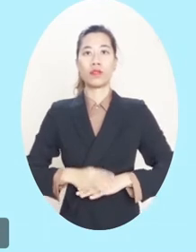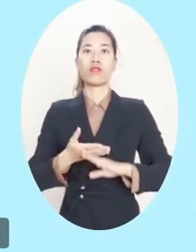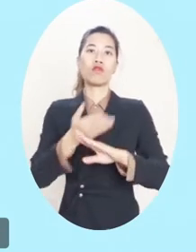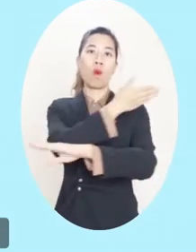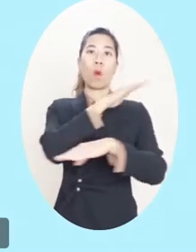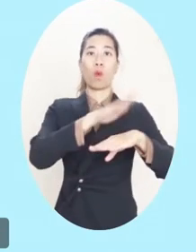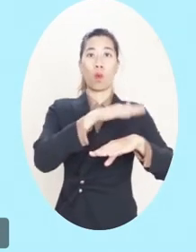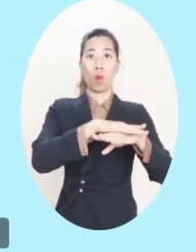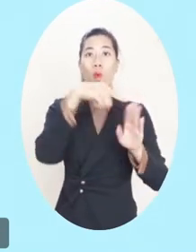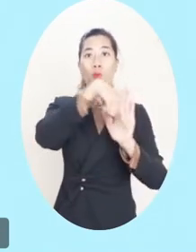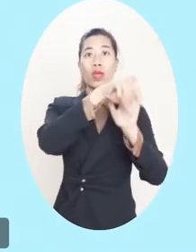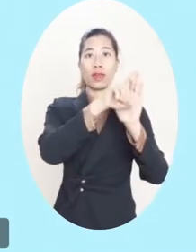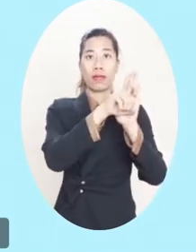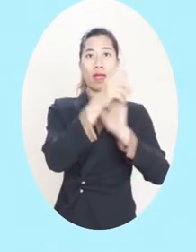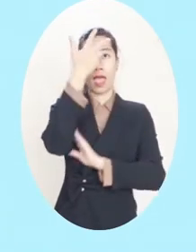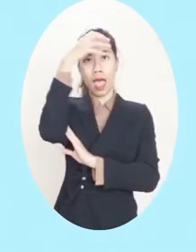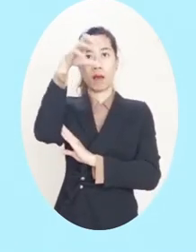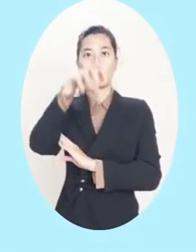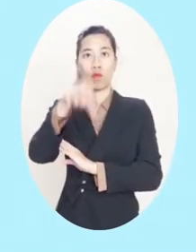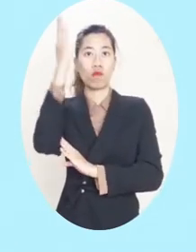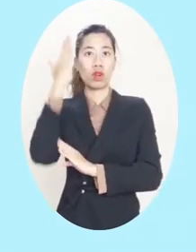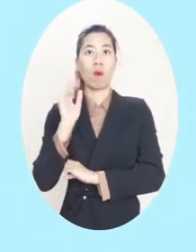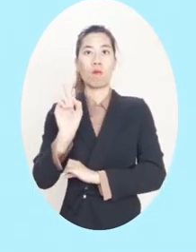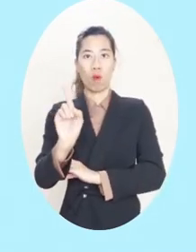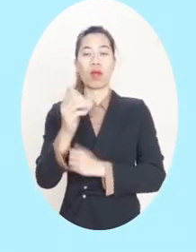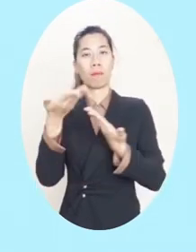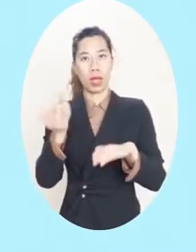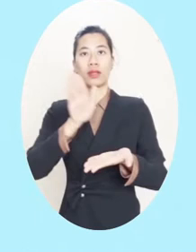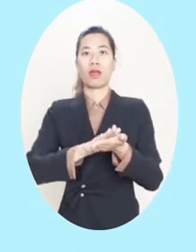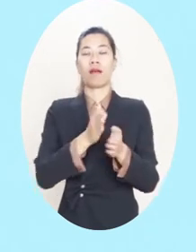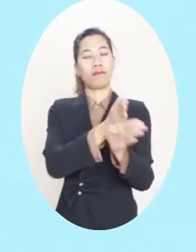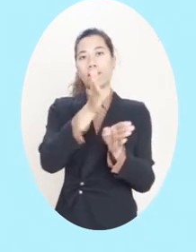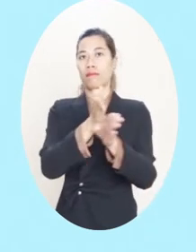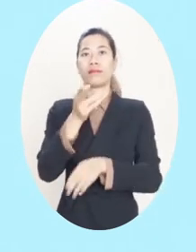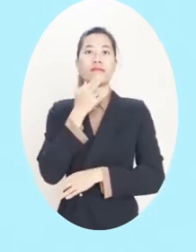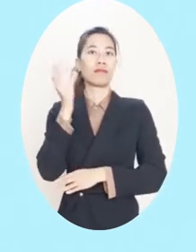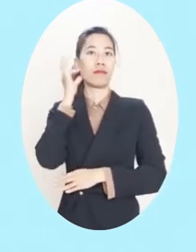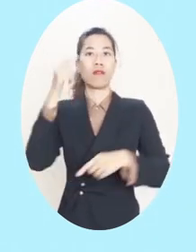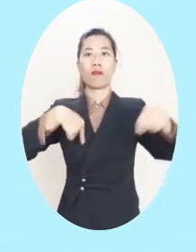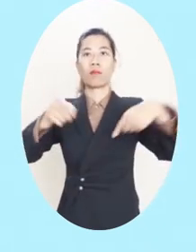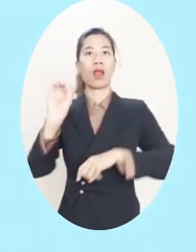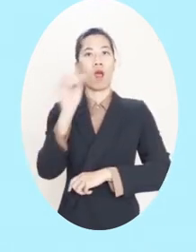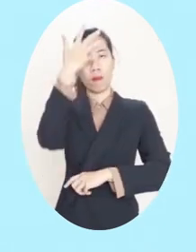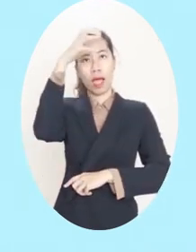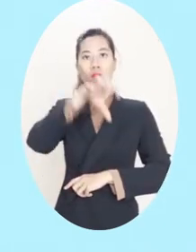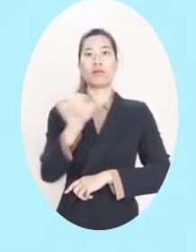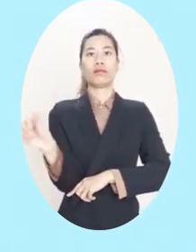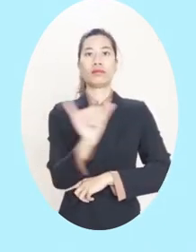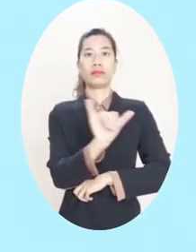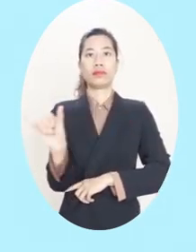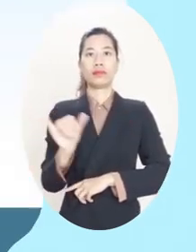Một số quy định trước đây chỉ áp dụng đối với lao động nữ được sửa đổi áp dụng đối với người lao động nói chung, gồm cả lao động nam và lao